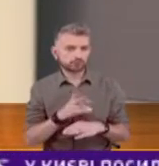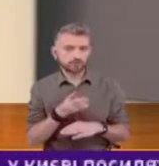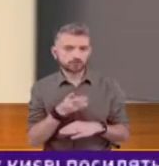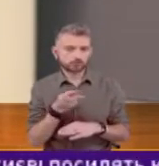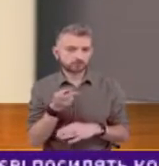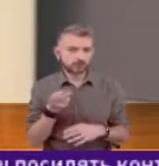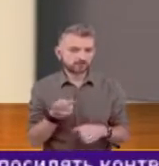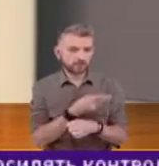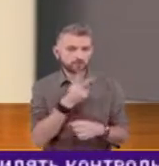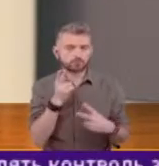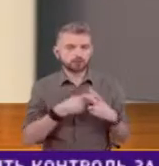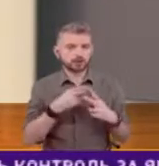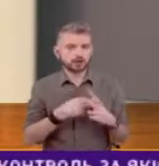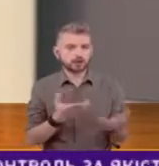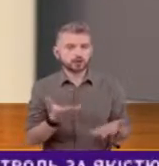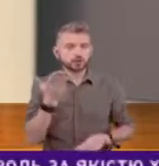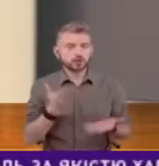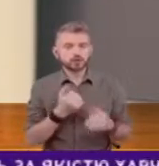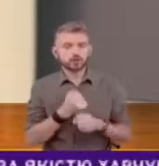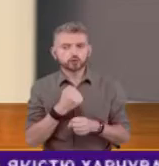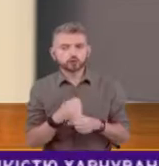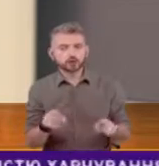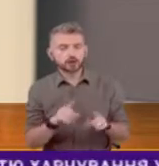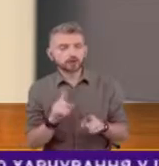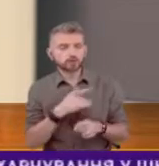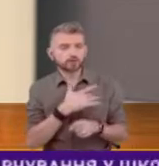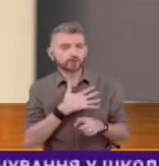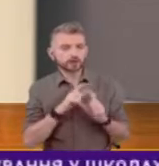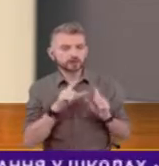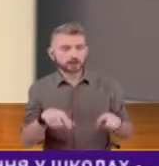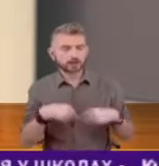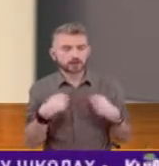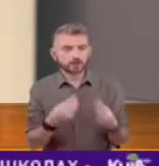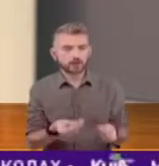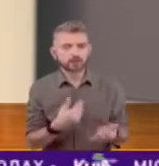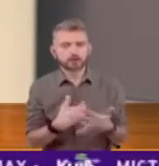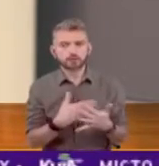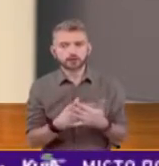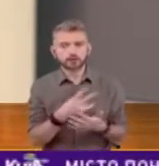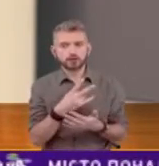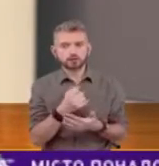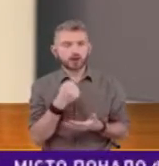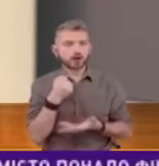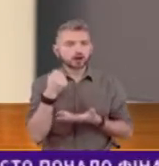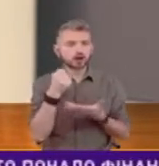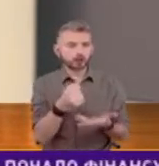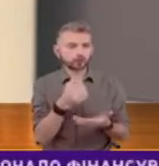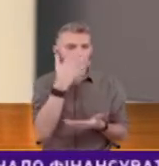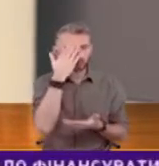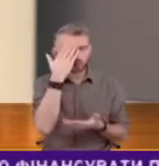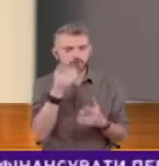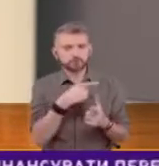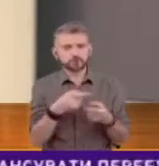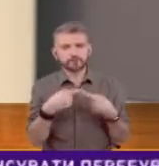задвоєння пільги, то можливо зробити таким чином, щоб приватні заклади давали, наприклад, на грантовому спосіб, чи там